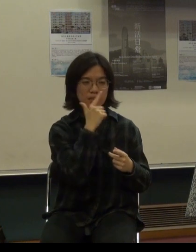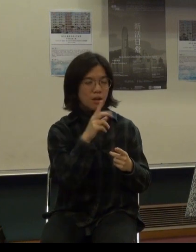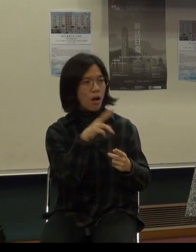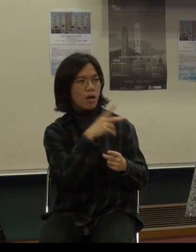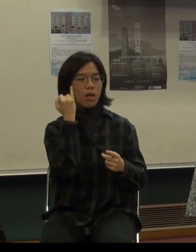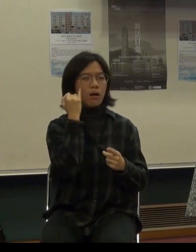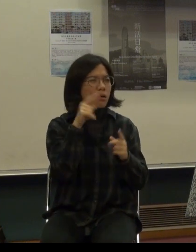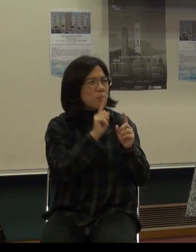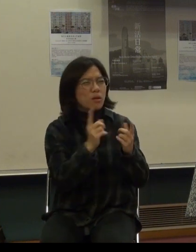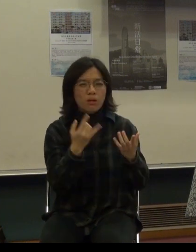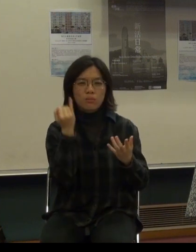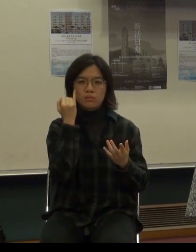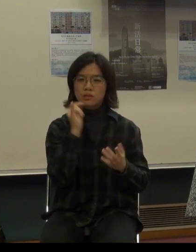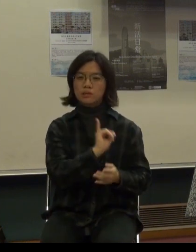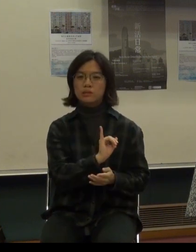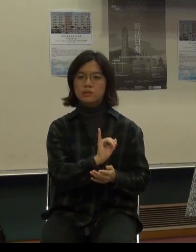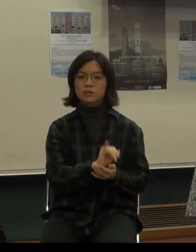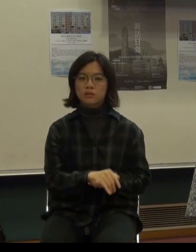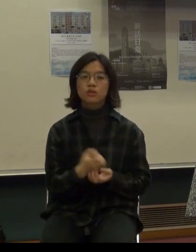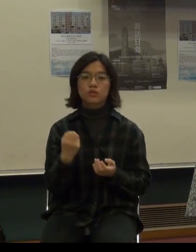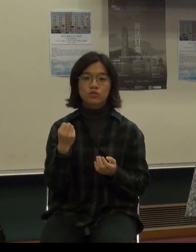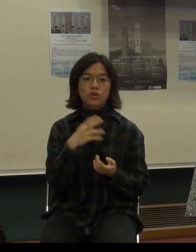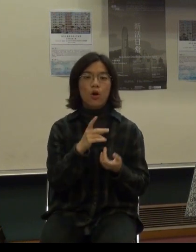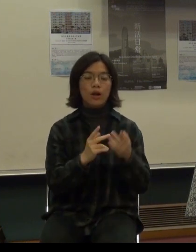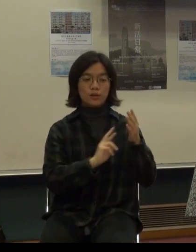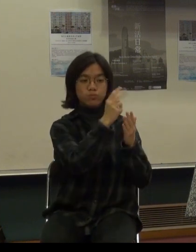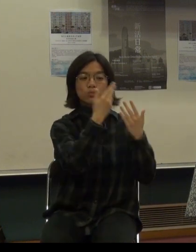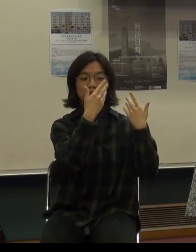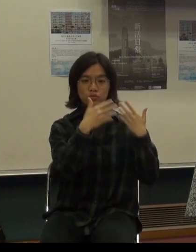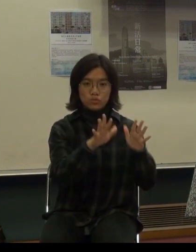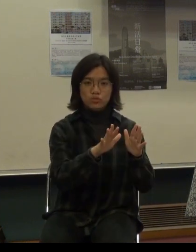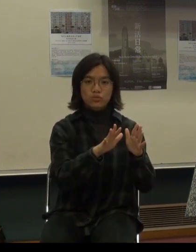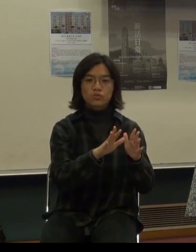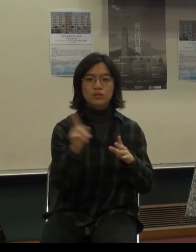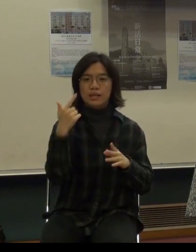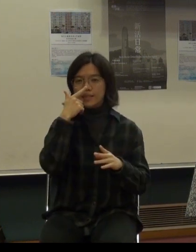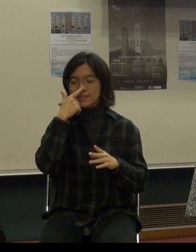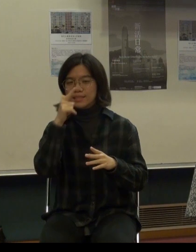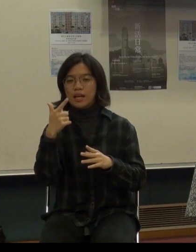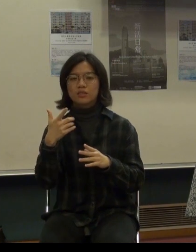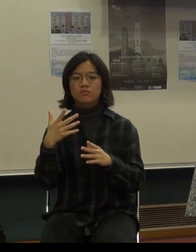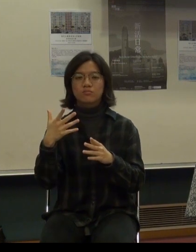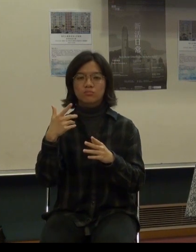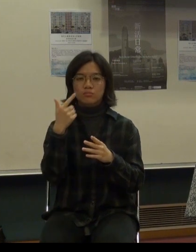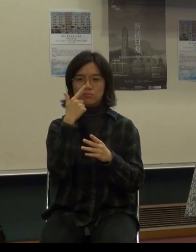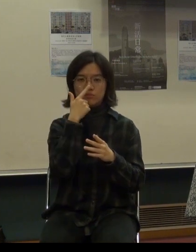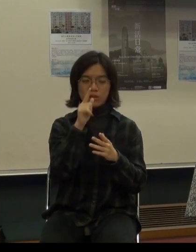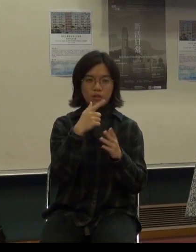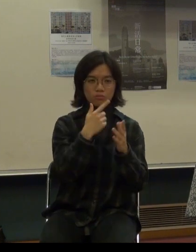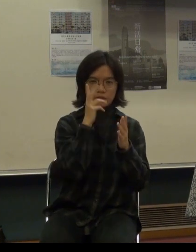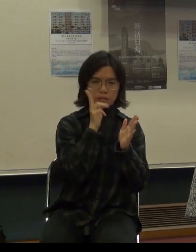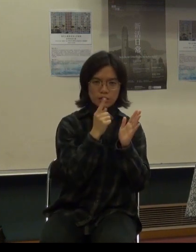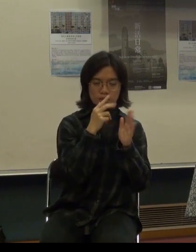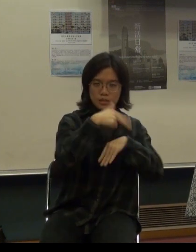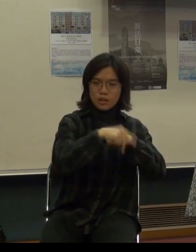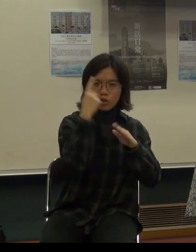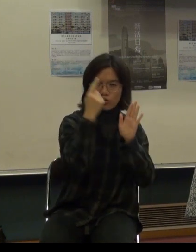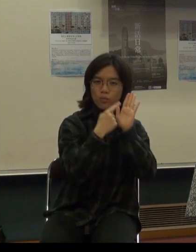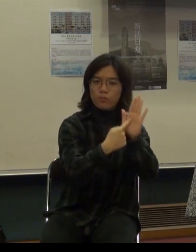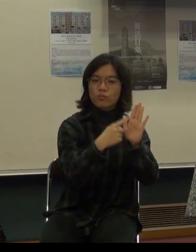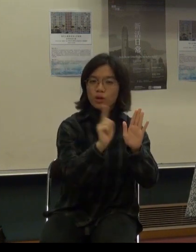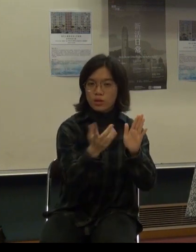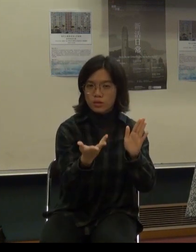改動完之後，新嘅業主佢提供嘅信息因為我呢個係一個即係教育嘅信息，